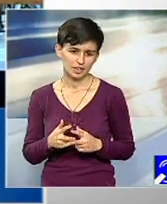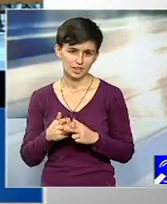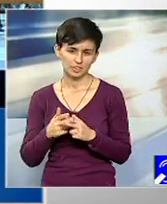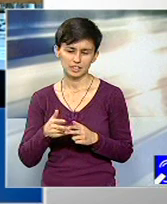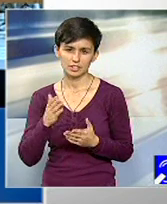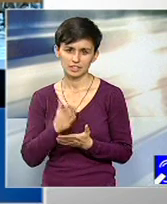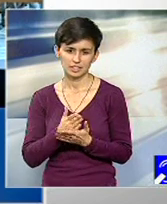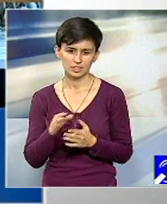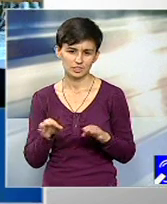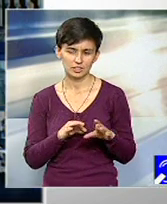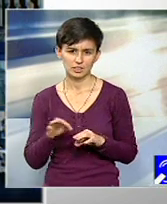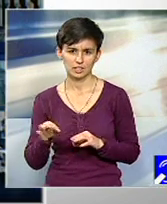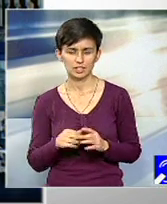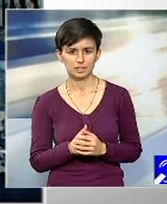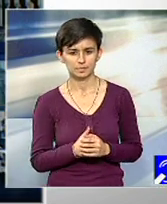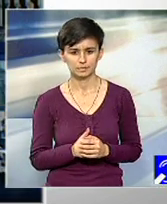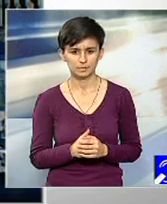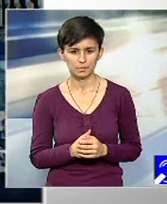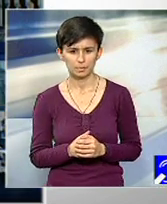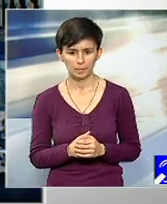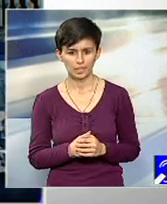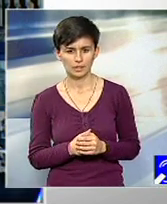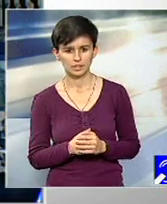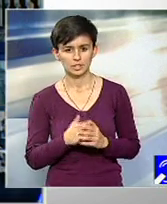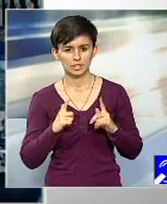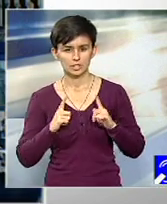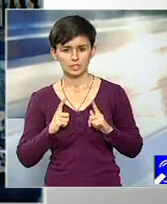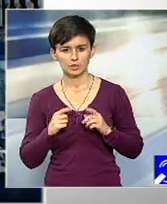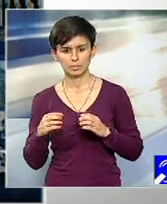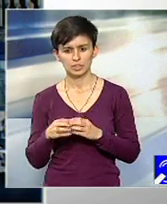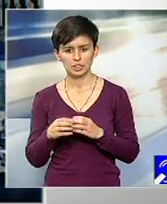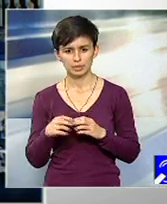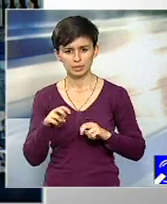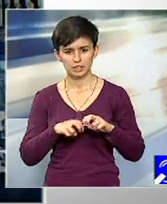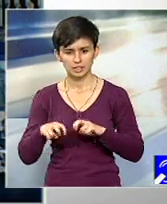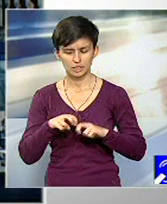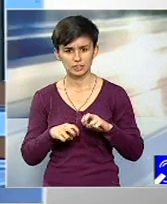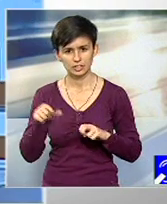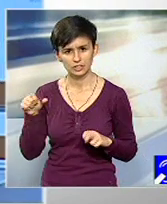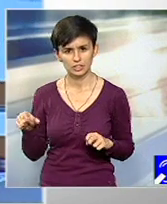între... Așteptăm o echipă de cercetători britanici să... Care să lămurească. Da.